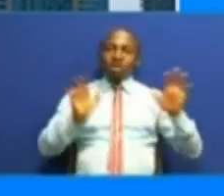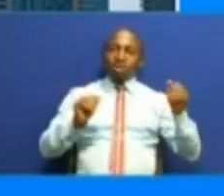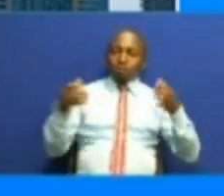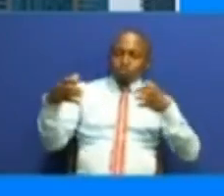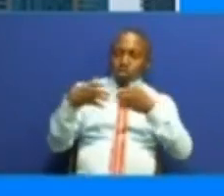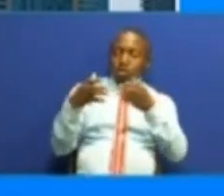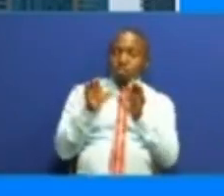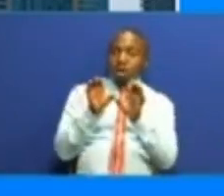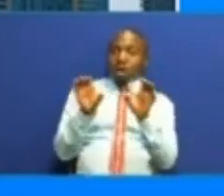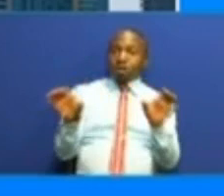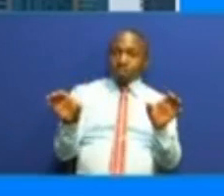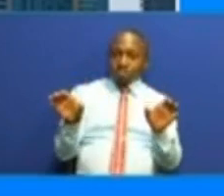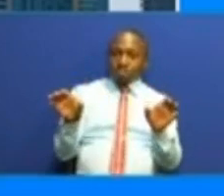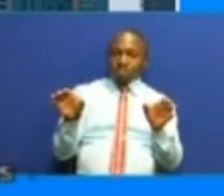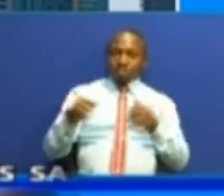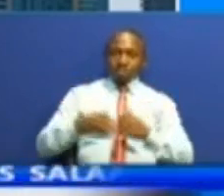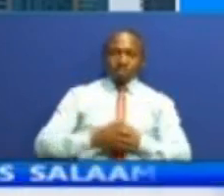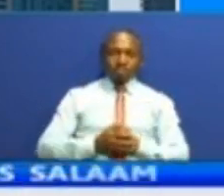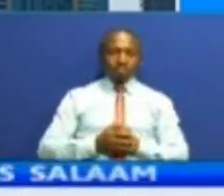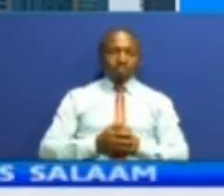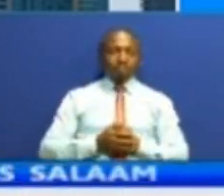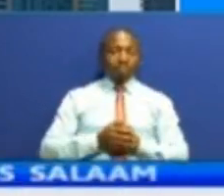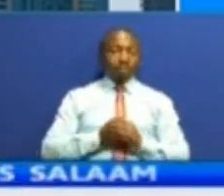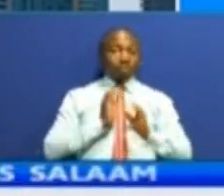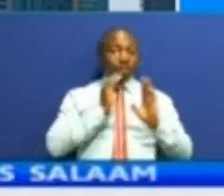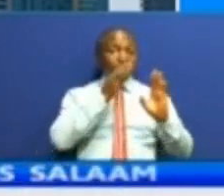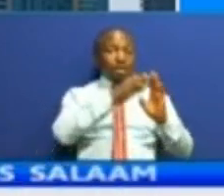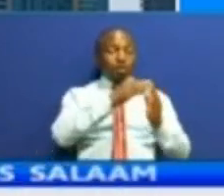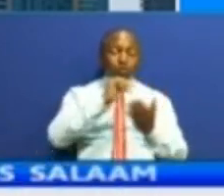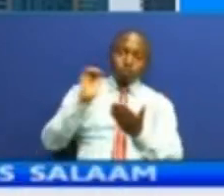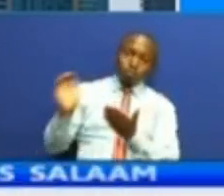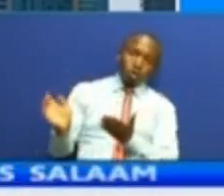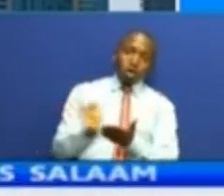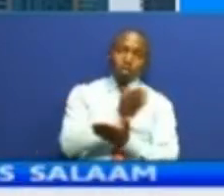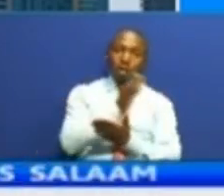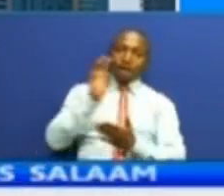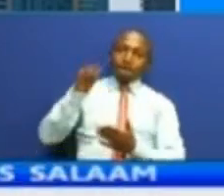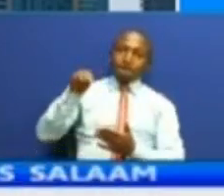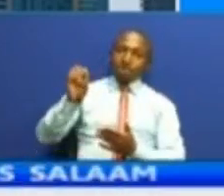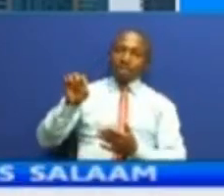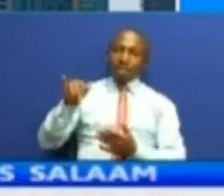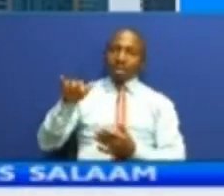maalum yenye nia ya kumuondoa meya madarakani,